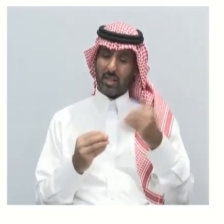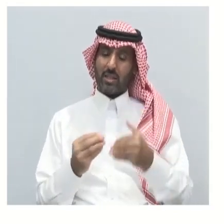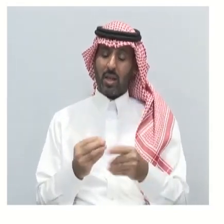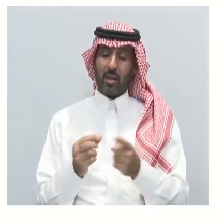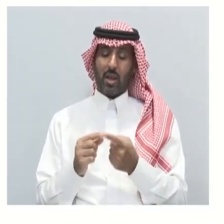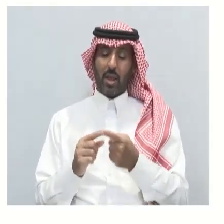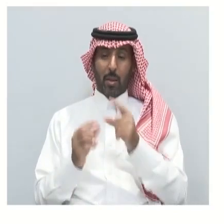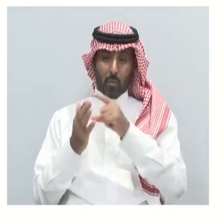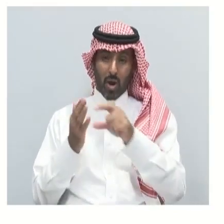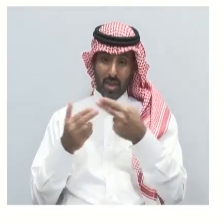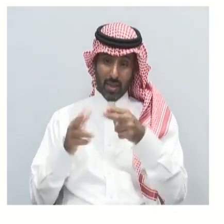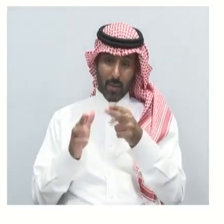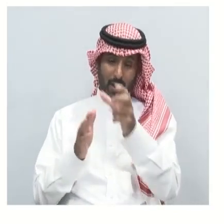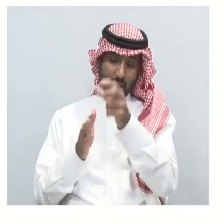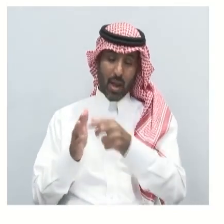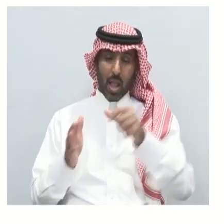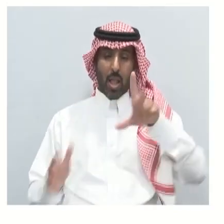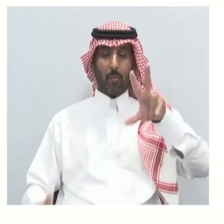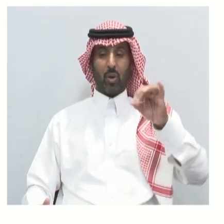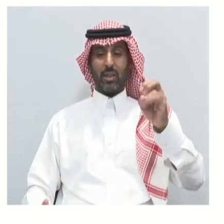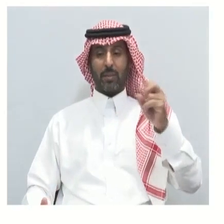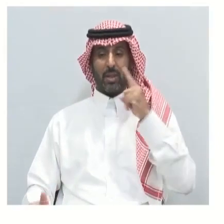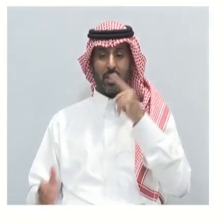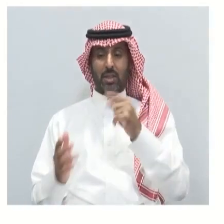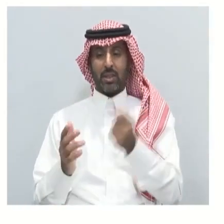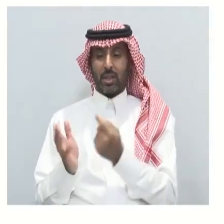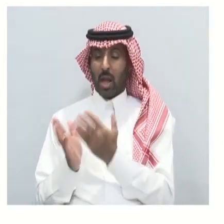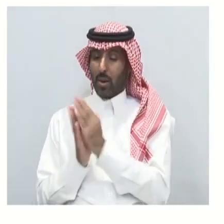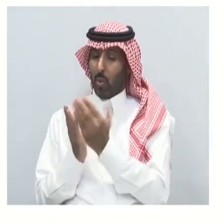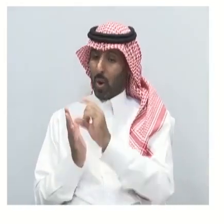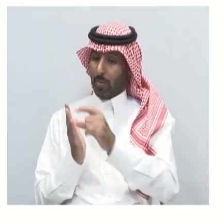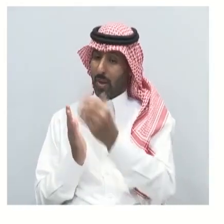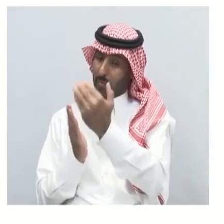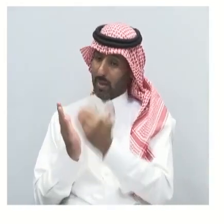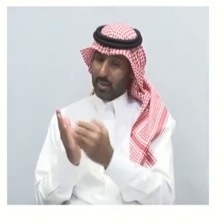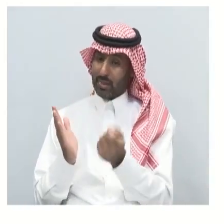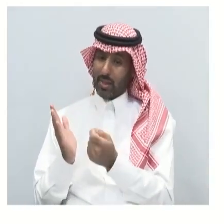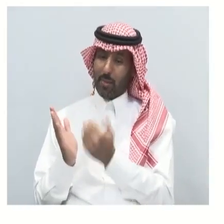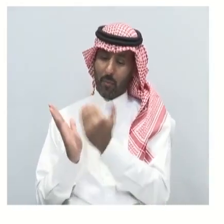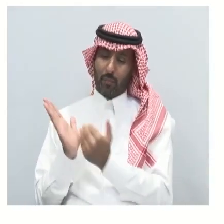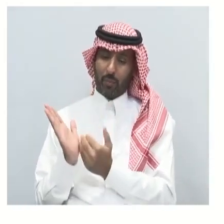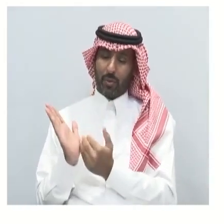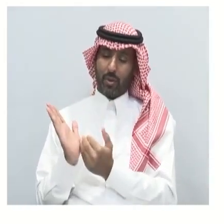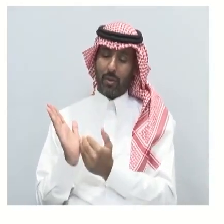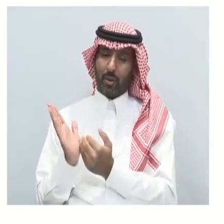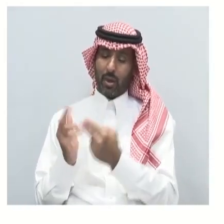ثانيا المقدمه بعد ان يصيغ الباحث عنوان بحثي يبدا بكتابه مقدمه تشتمل توضيحا لمجال